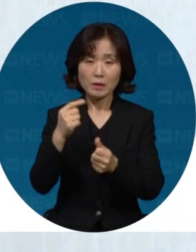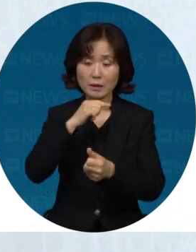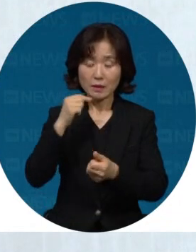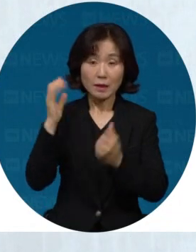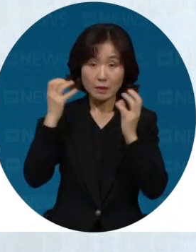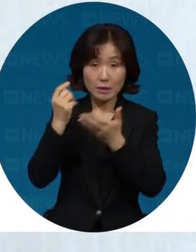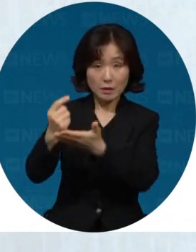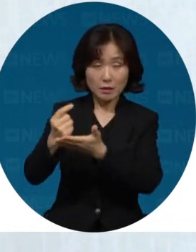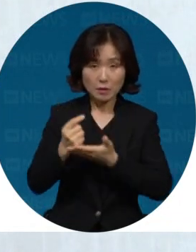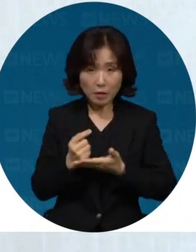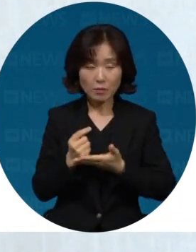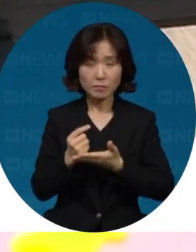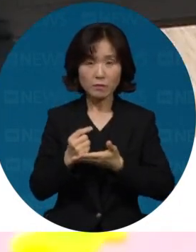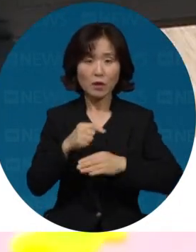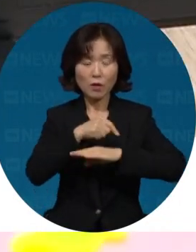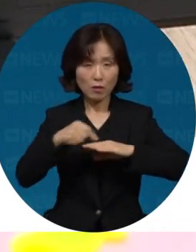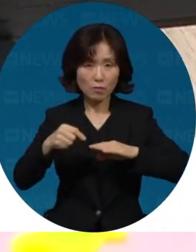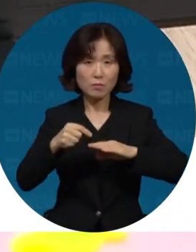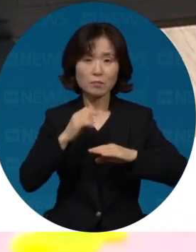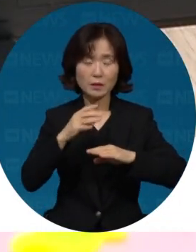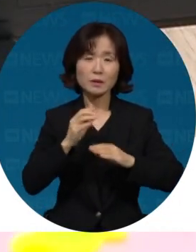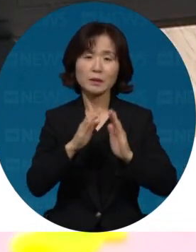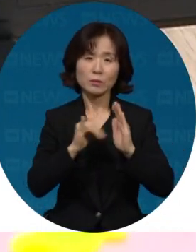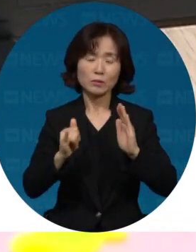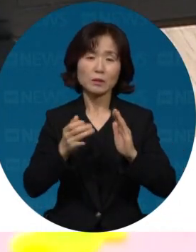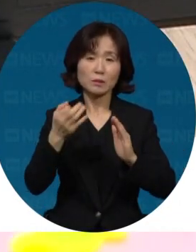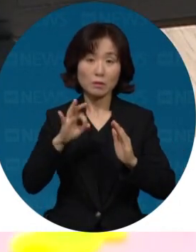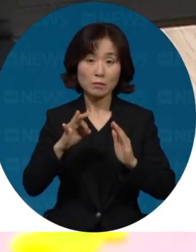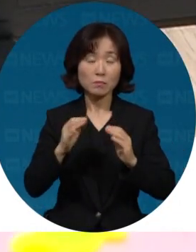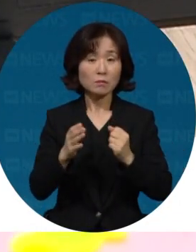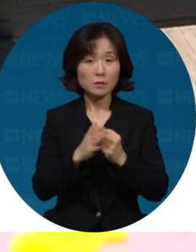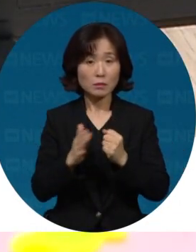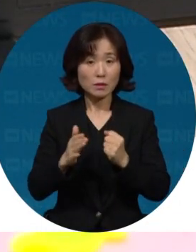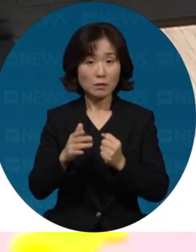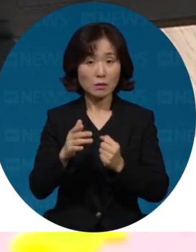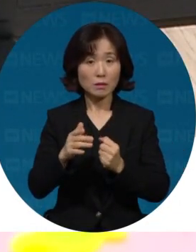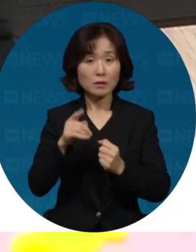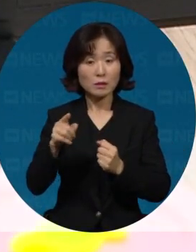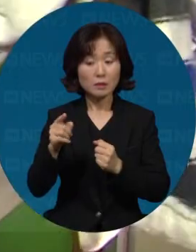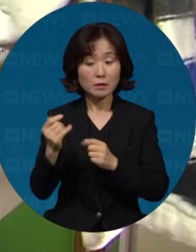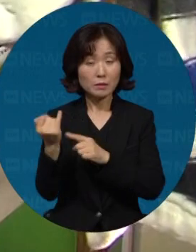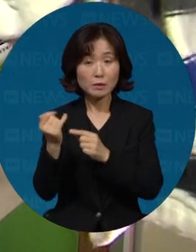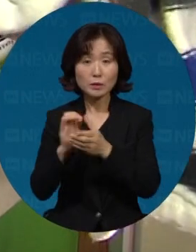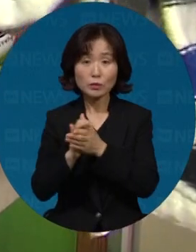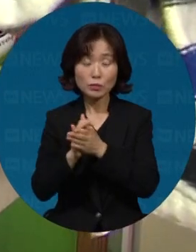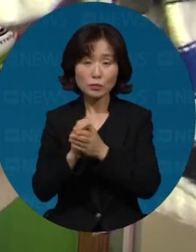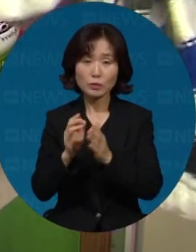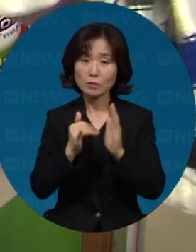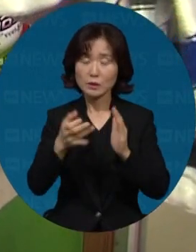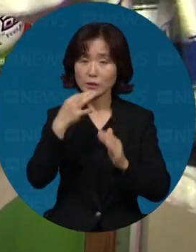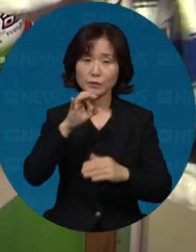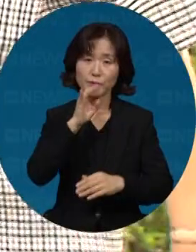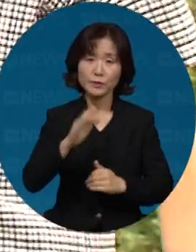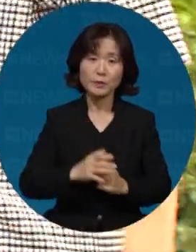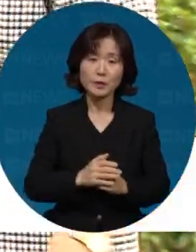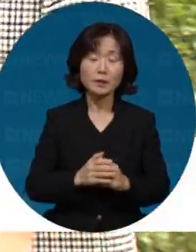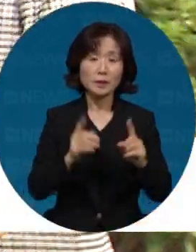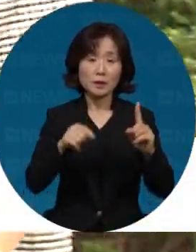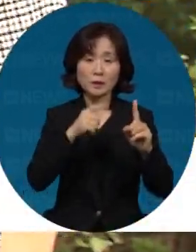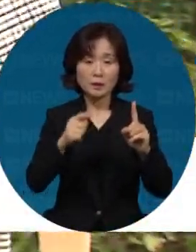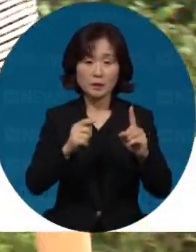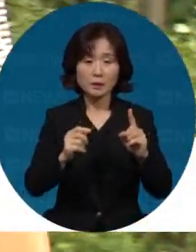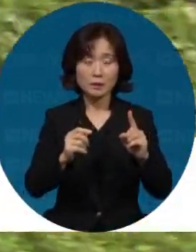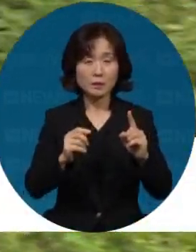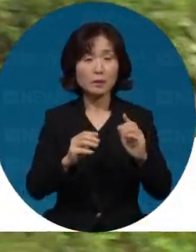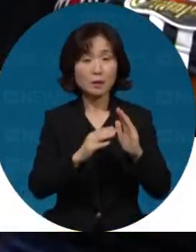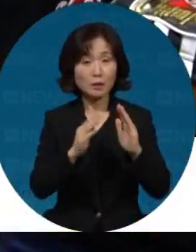제도상 미나 씨와 친구가 현실적으로 가족으로 인정받을 수 있는 길은 없습니다. 1인 가구와 비혼 동거, 주거 공동체